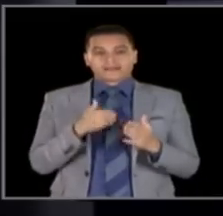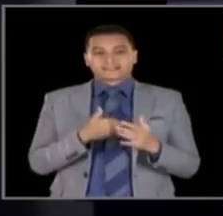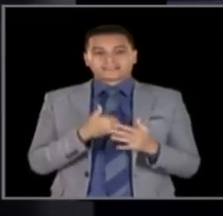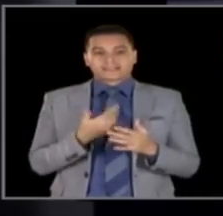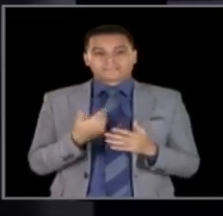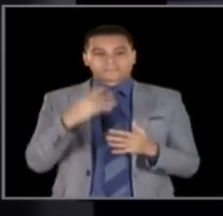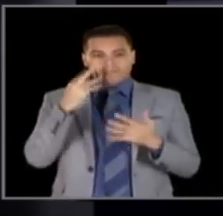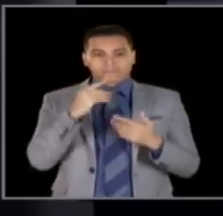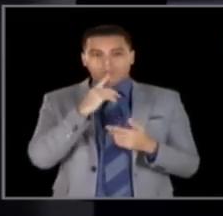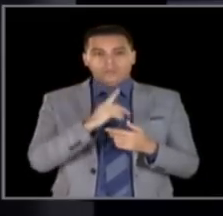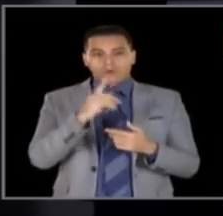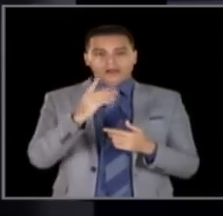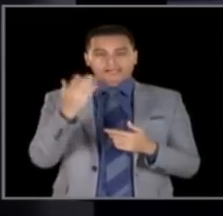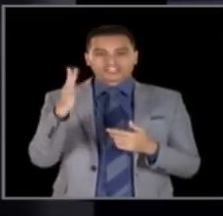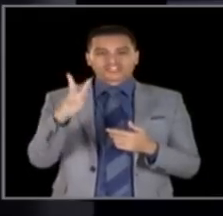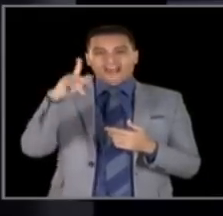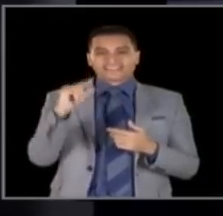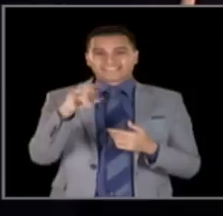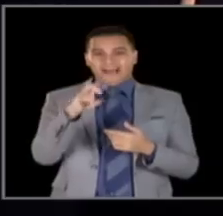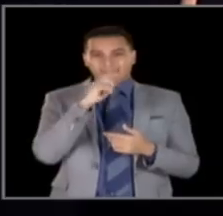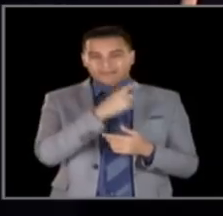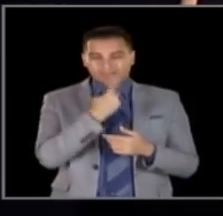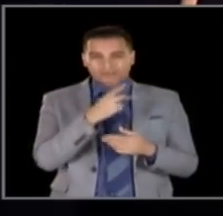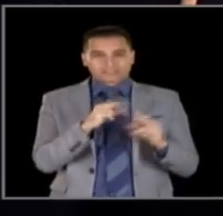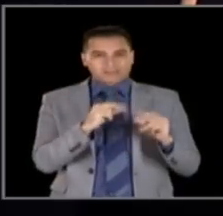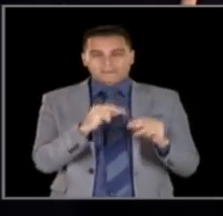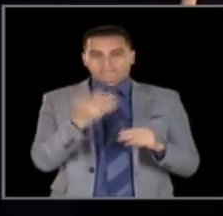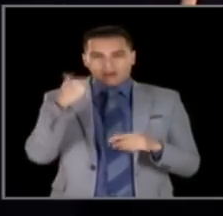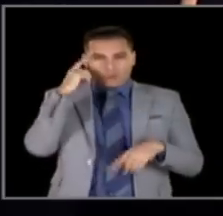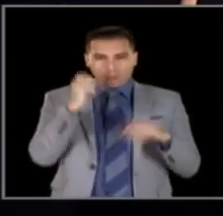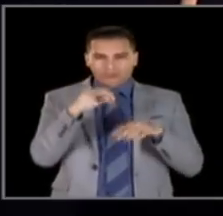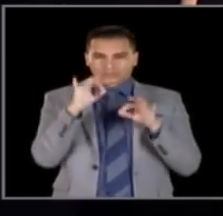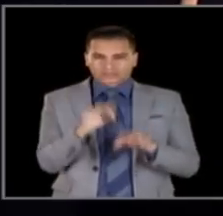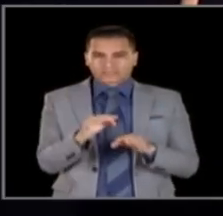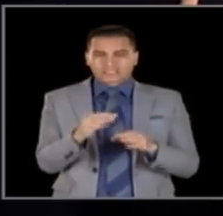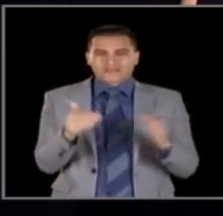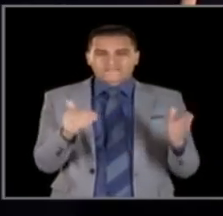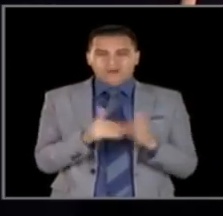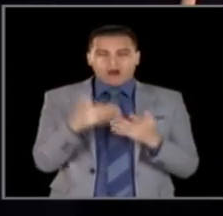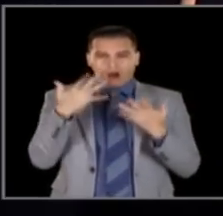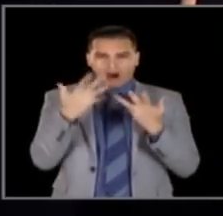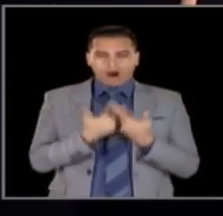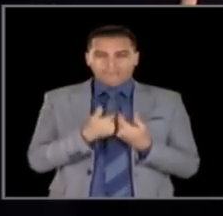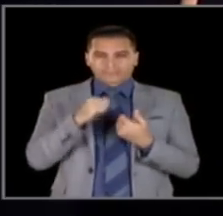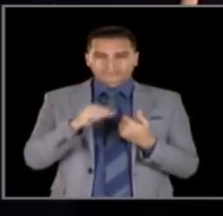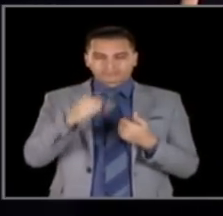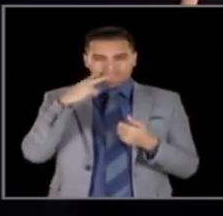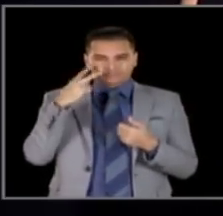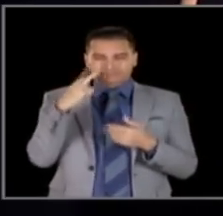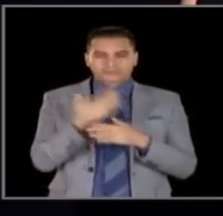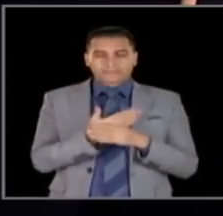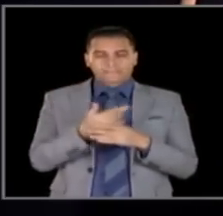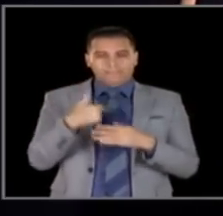بقى؟ والله هو زي ما قالت شاديه، هو المره اللي فاتت التوتر كان اخذ جزء، يعني كان ليه نصيب كبير من النقاط اللي ضاعت مننا. يعني كون